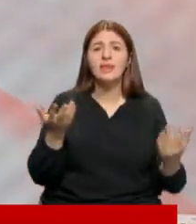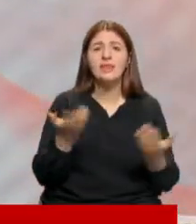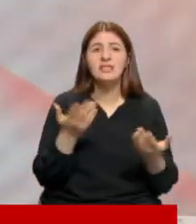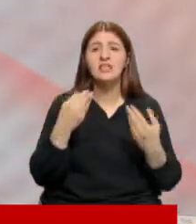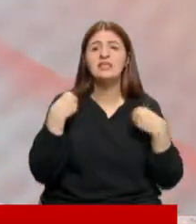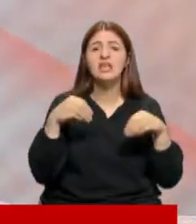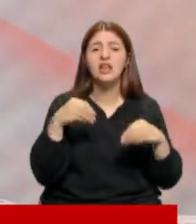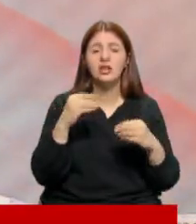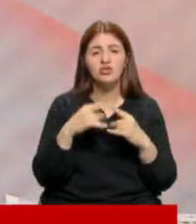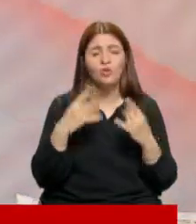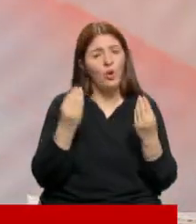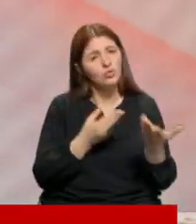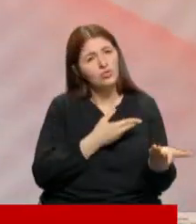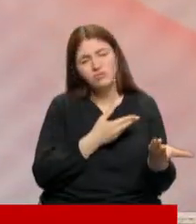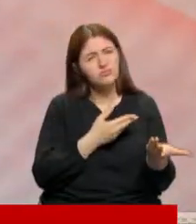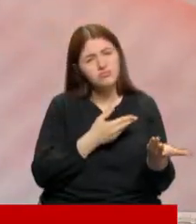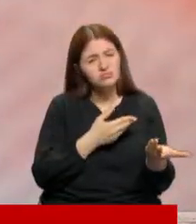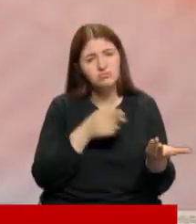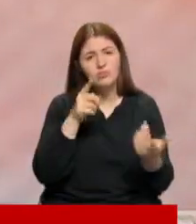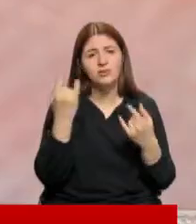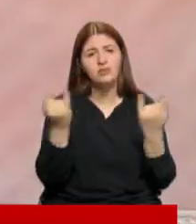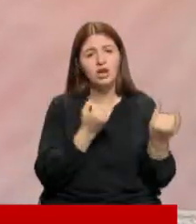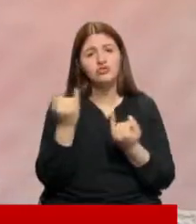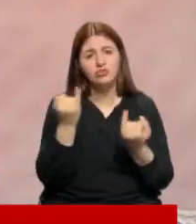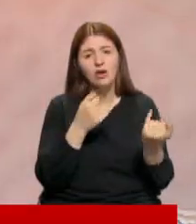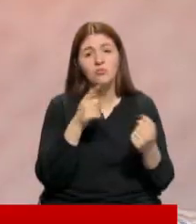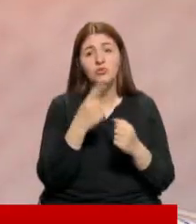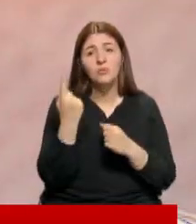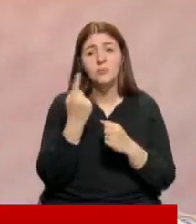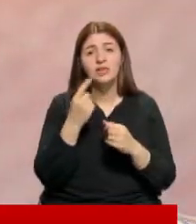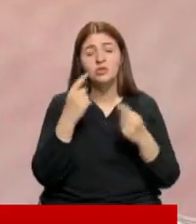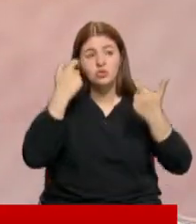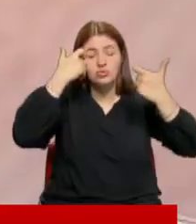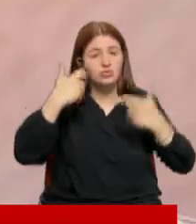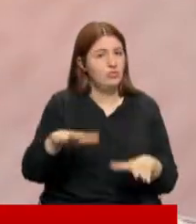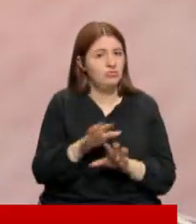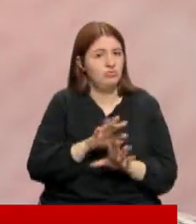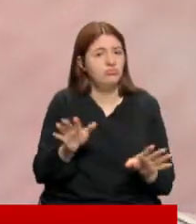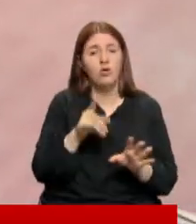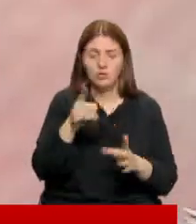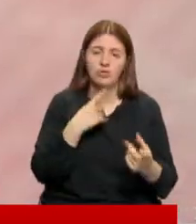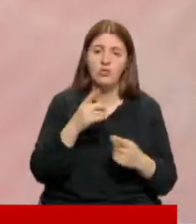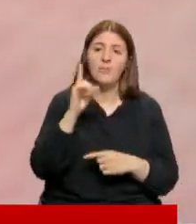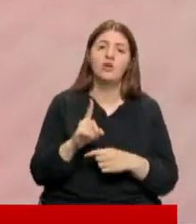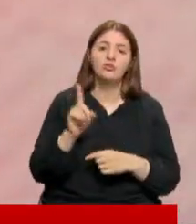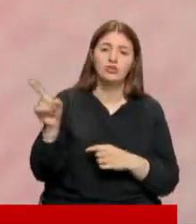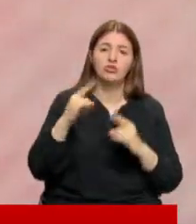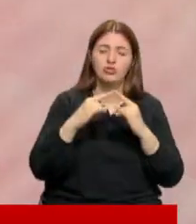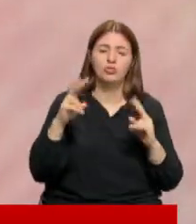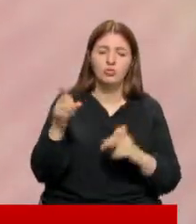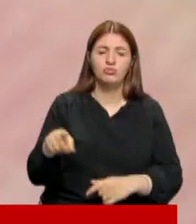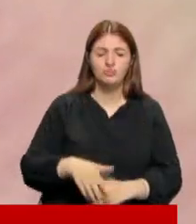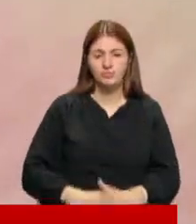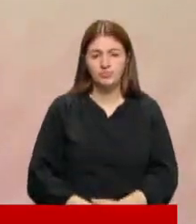satılık çadır olur bu bir tartışma Bu bir skandal onu da konuşacağız ama önce çadır